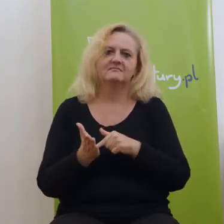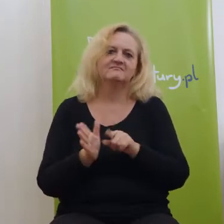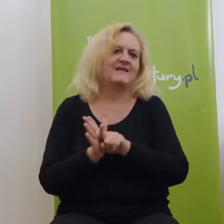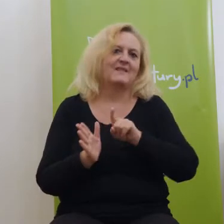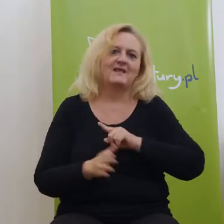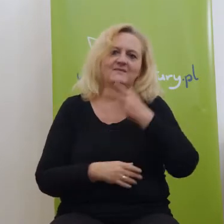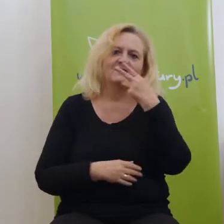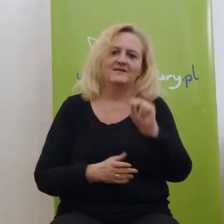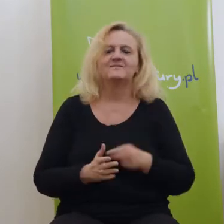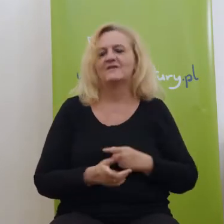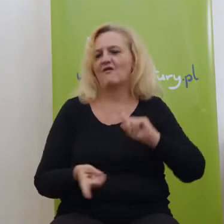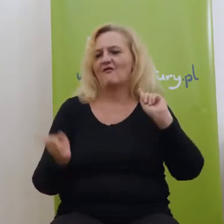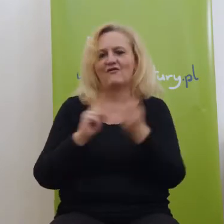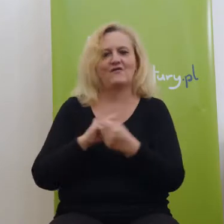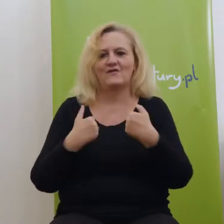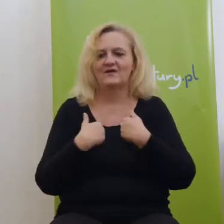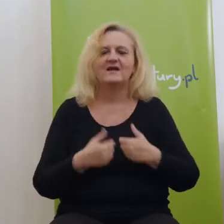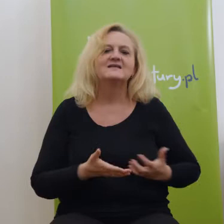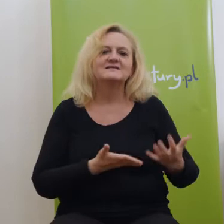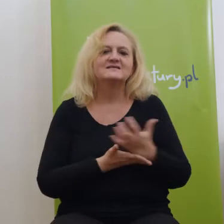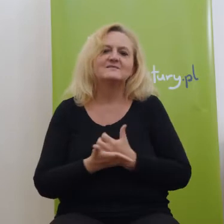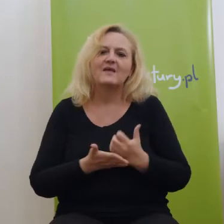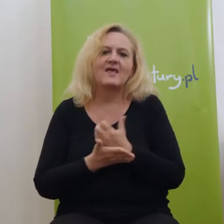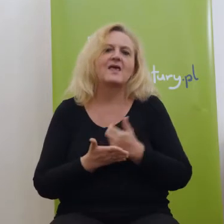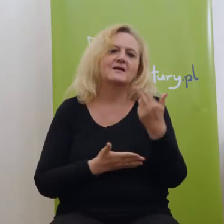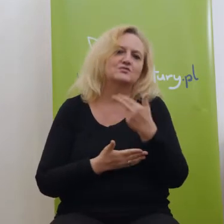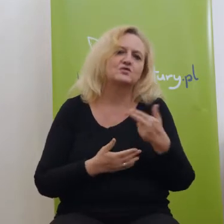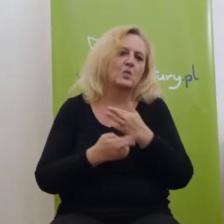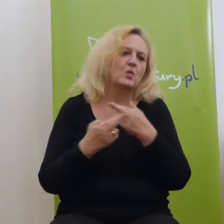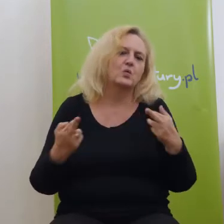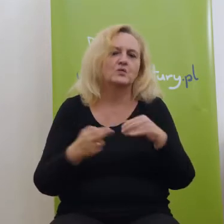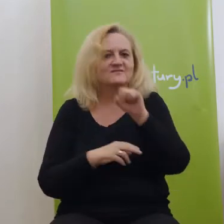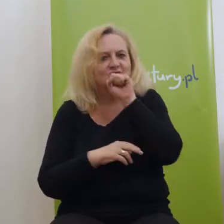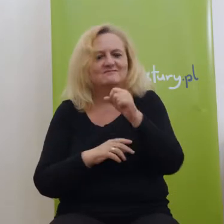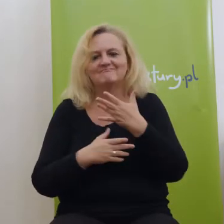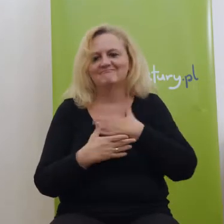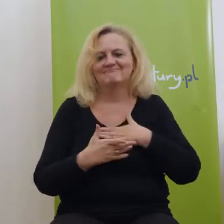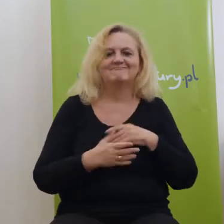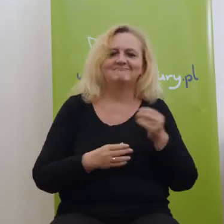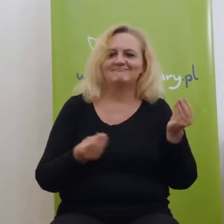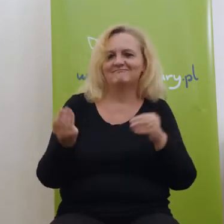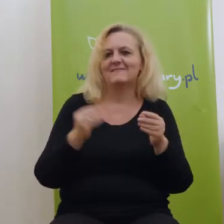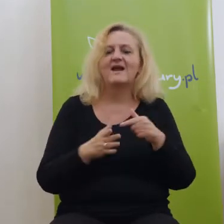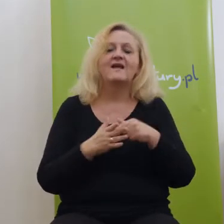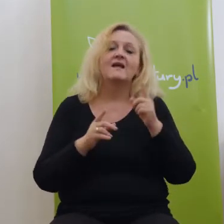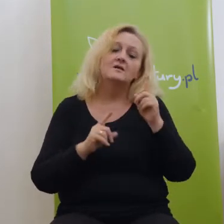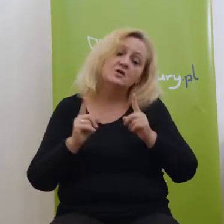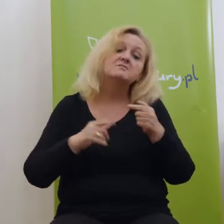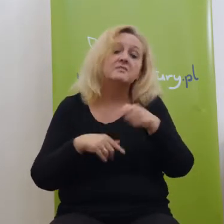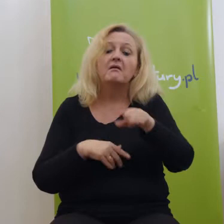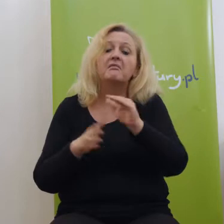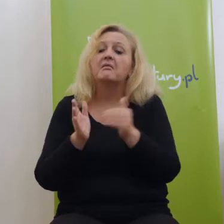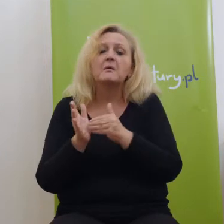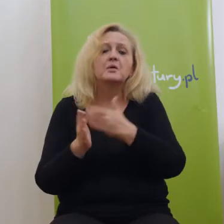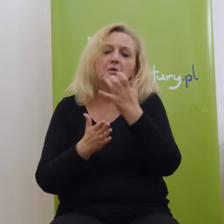mnie. Wręcz przeciwnie, ja gromadzę, kolekcjonuję, zbieram, ustawiam. Czasem się też pozbywam rzeczy, z których